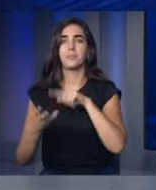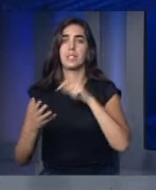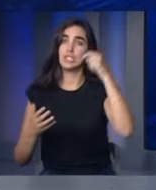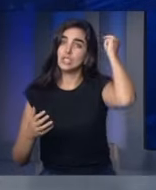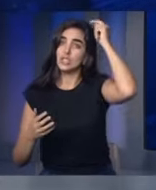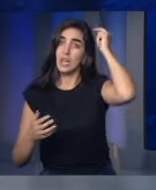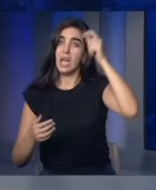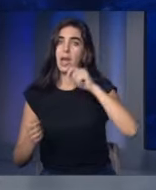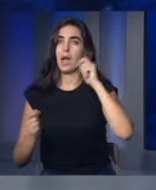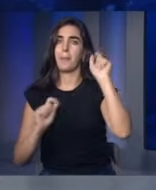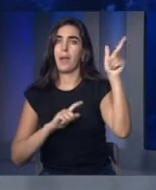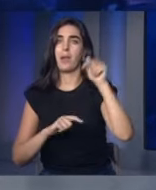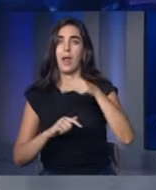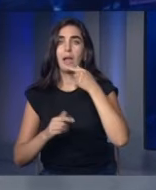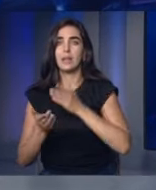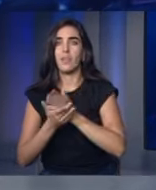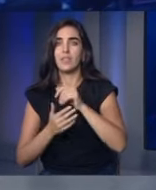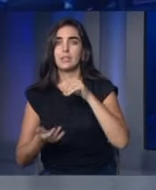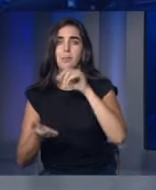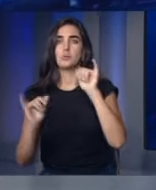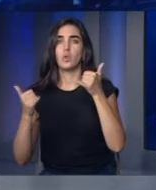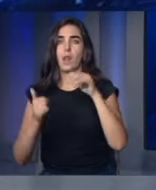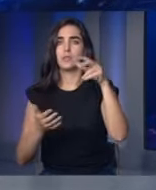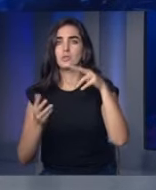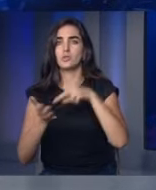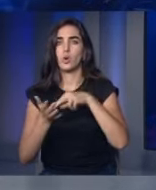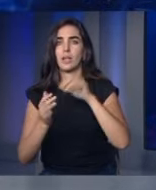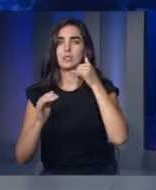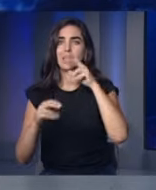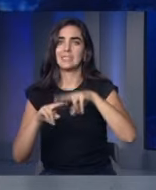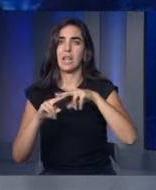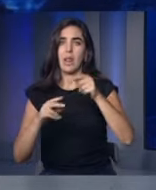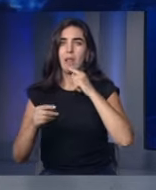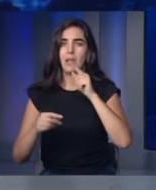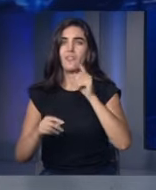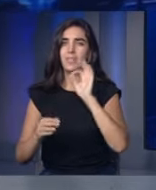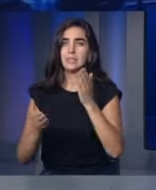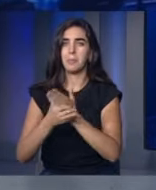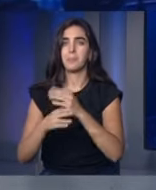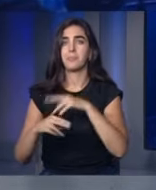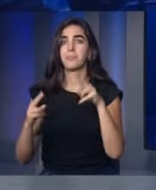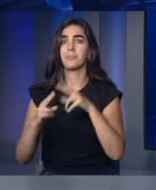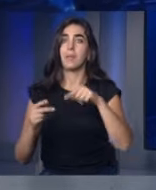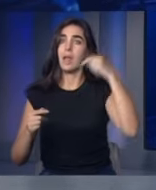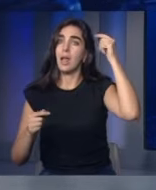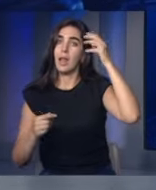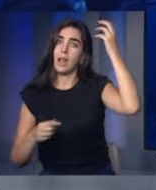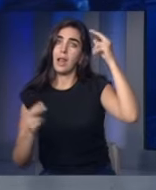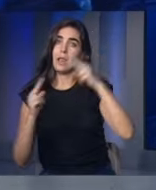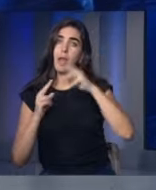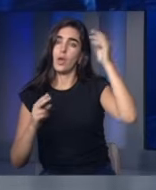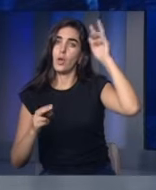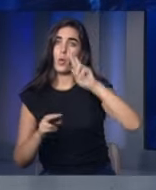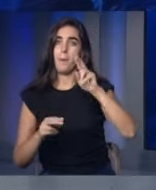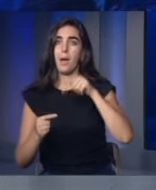المقاومة. أشياء قبلان: ما حصل في مجدل شمس حياكة الجزار الإسرائيلي. لقاء روما: تداول بتعديلات